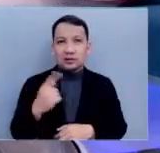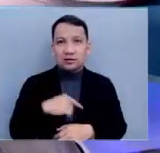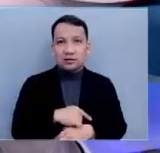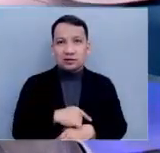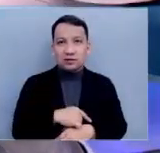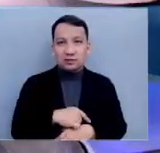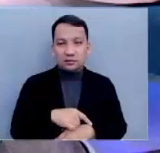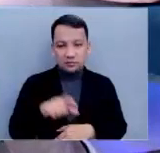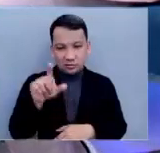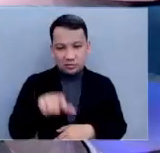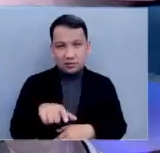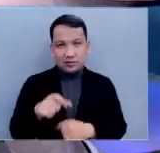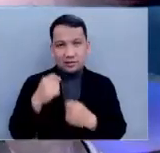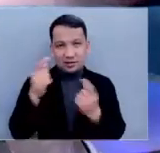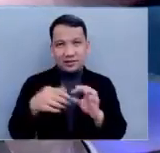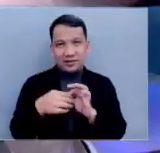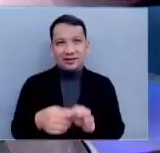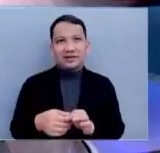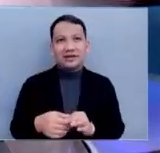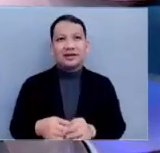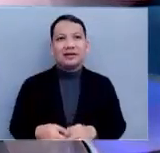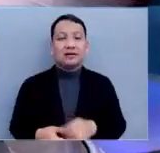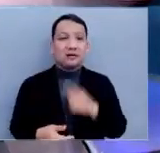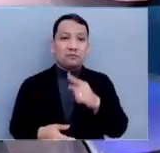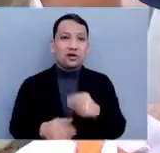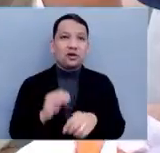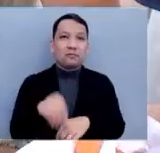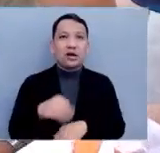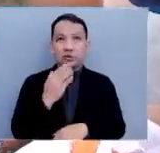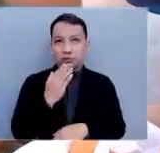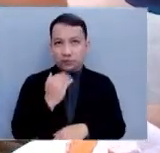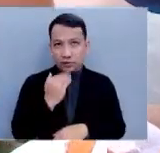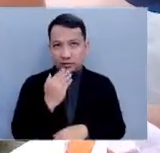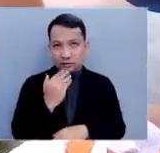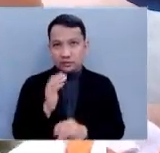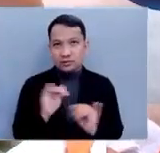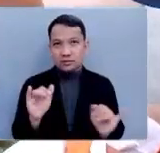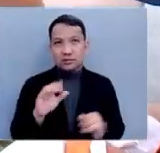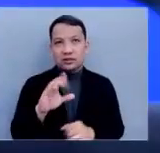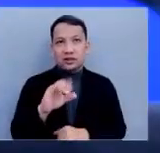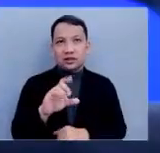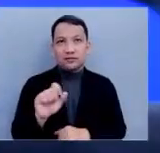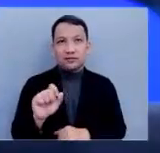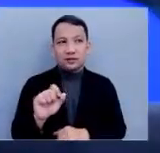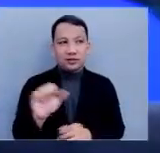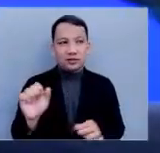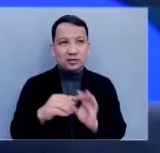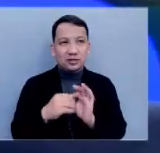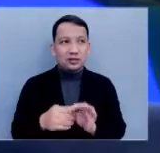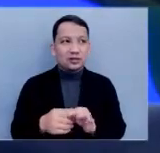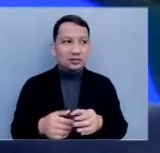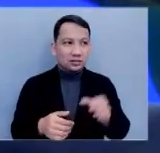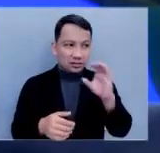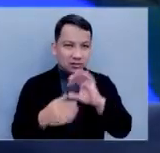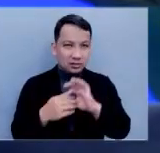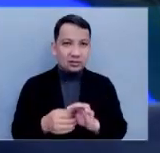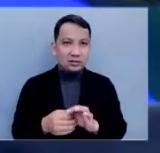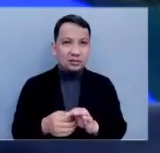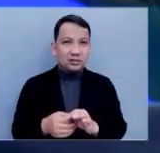tunnel. Kasi dahil sa sugar crash? Dahil sa sugar at saka yung caffeine. Kasi itong energy drink, so makikita nyo, yung isa,